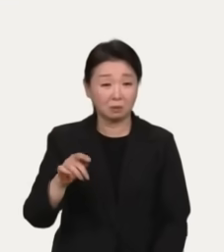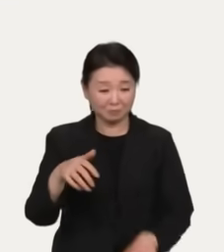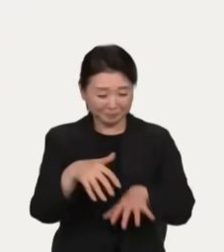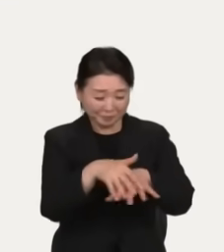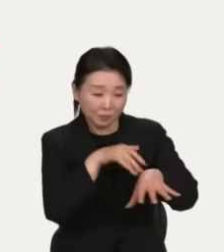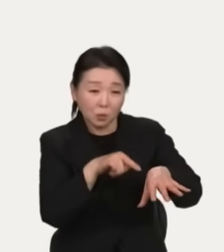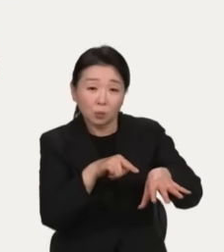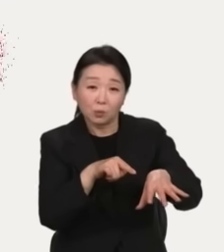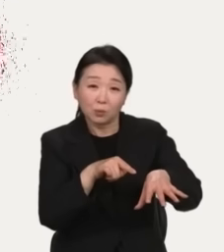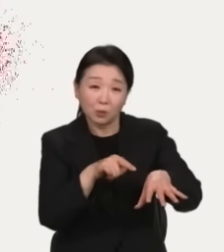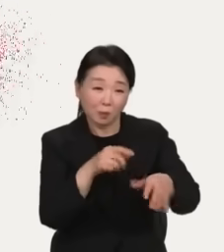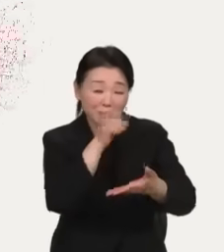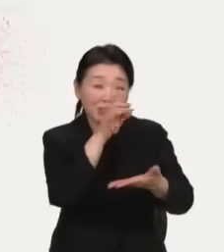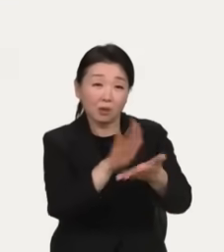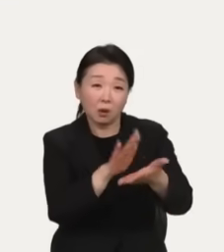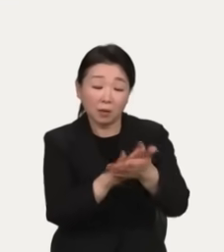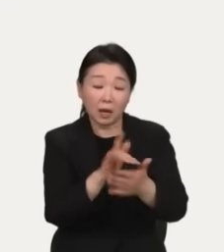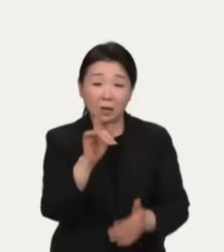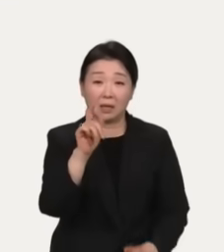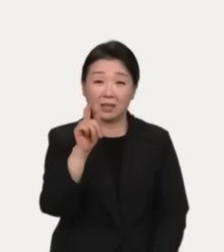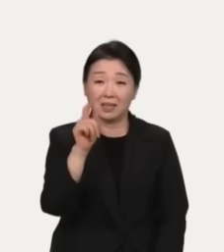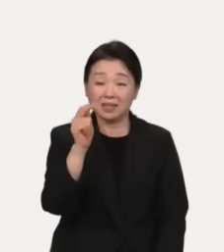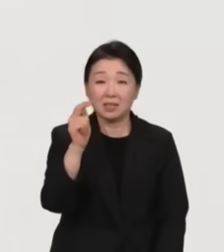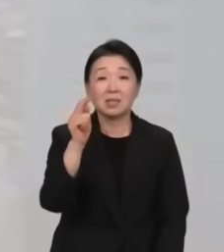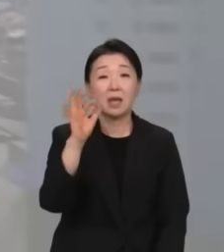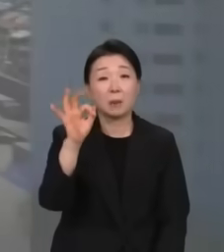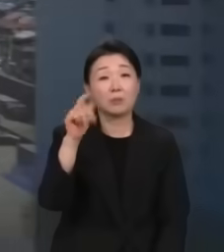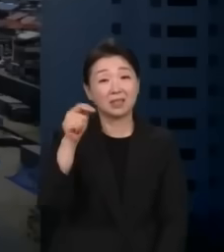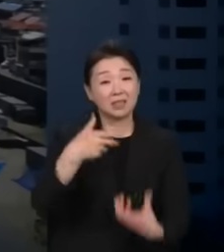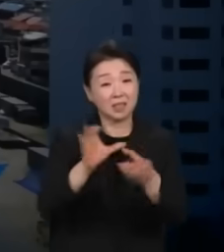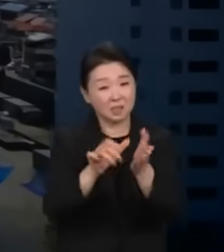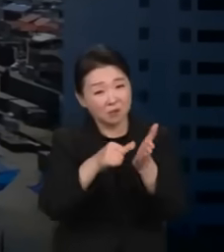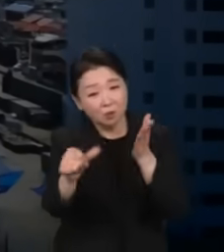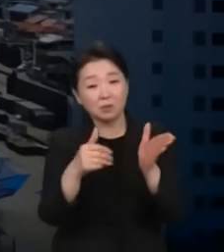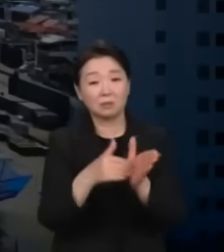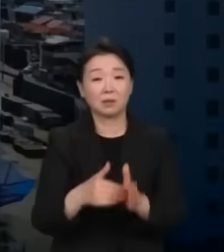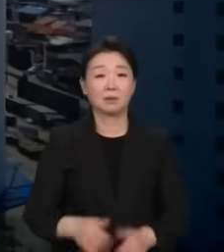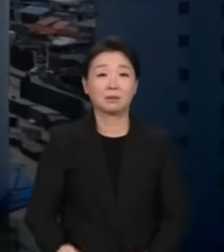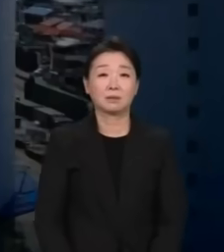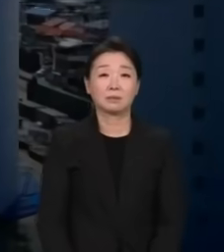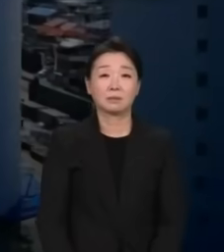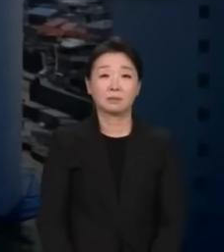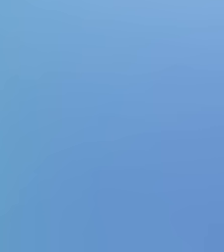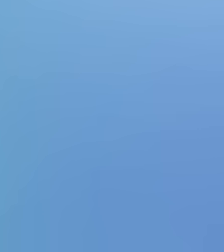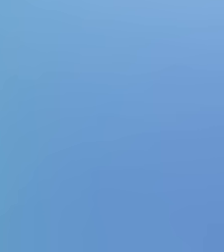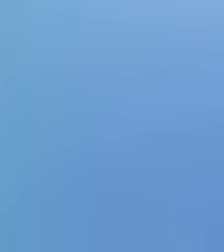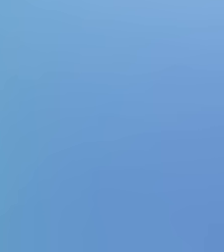조직도에서 천안성정 TFT를 슬그머니 지웠습니다. JTBC 박준호입니다.